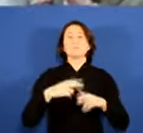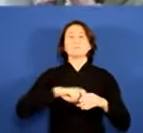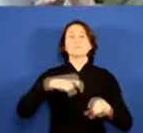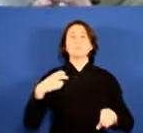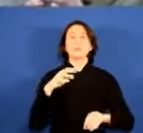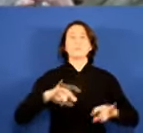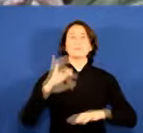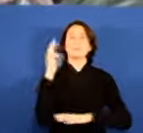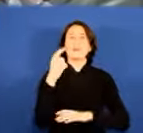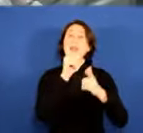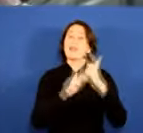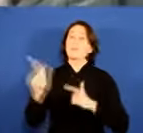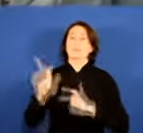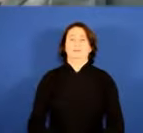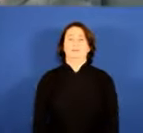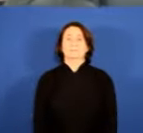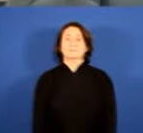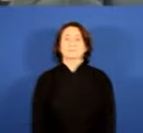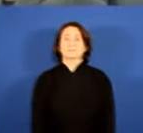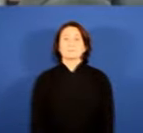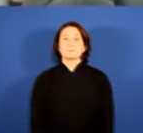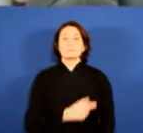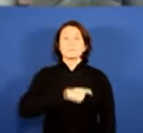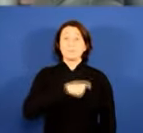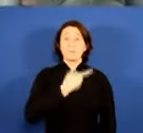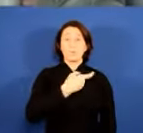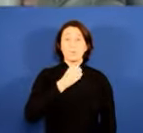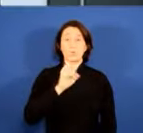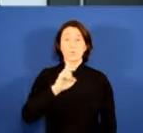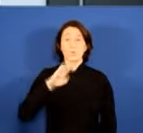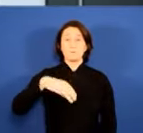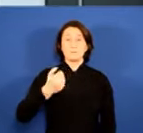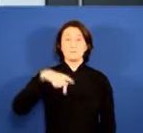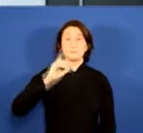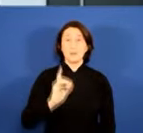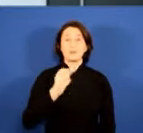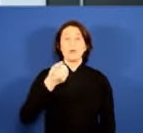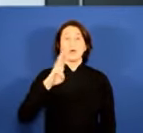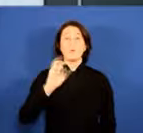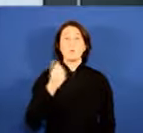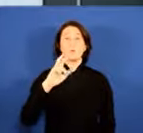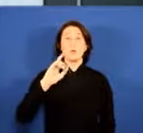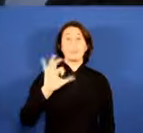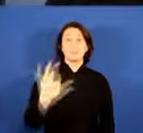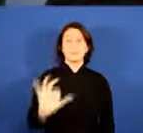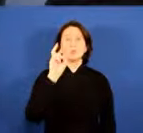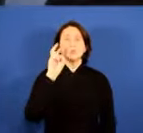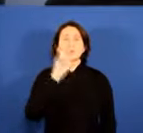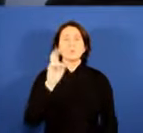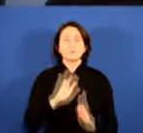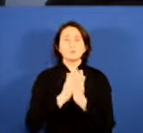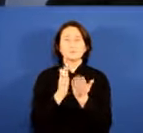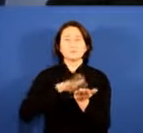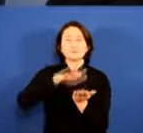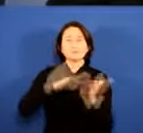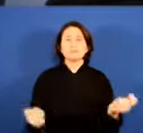Bizkaiko Txakolina bidaia, eta haren bidez ardoari hurbiltzeko beste modu bat erakusten digu egileak. Izan ere,